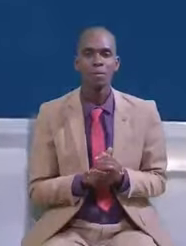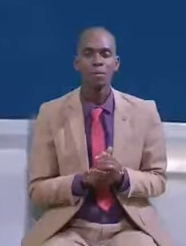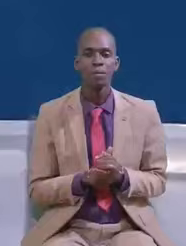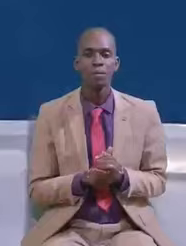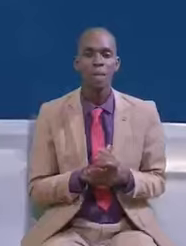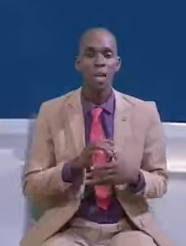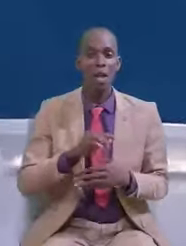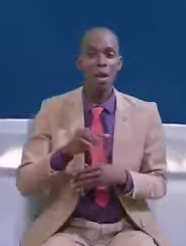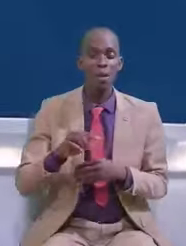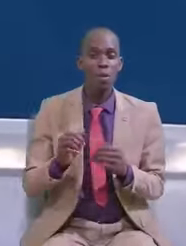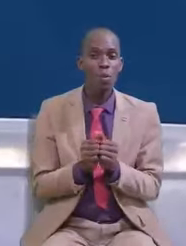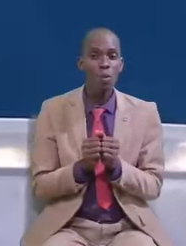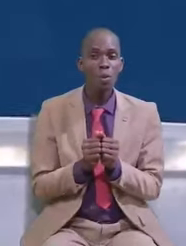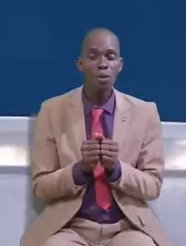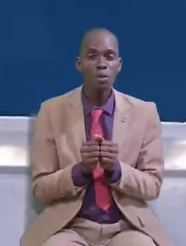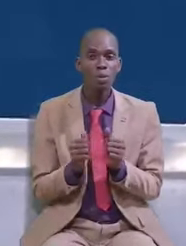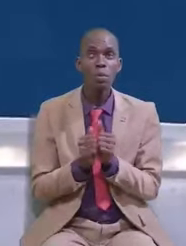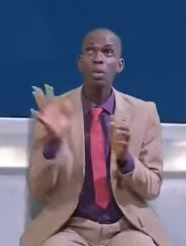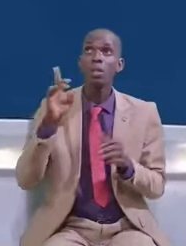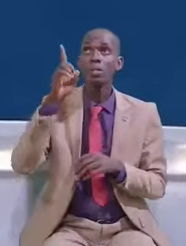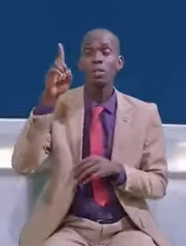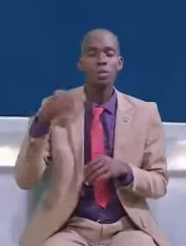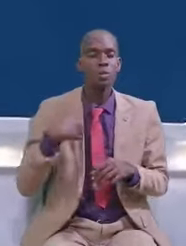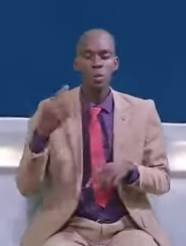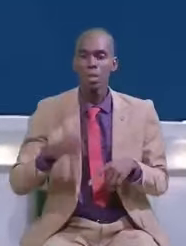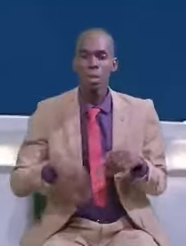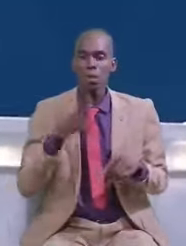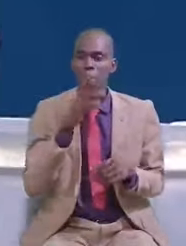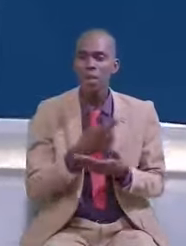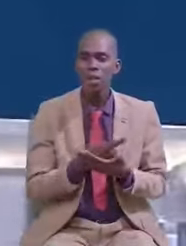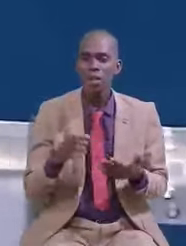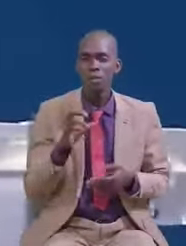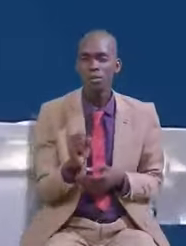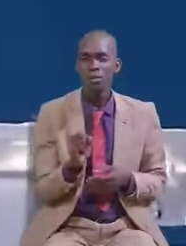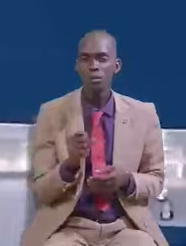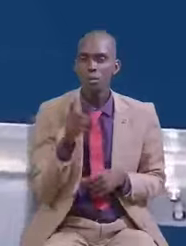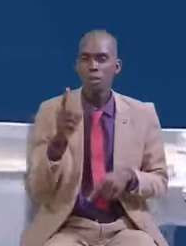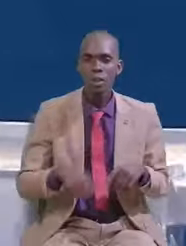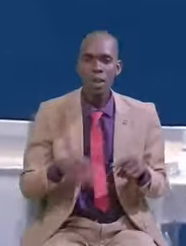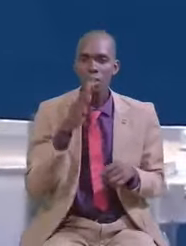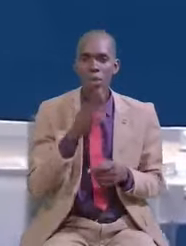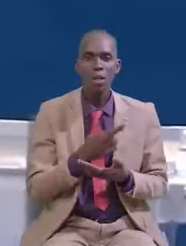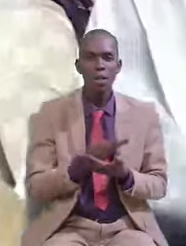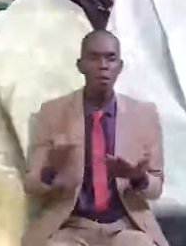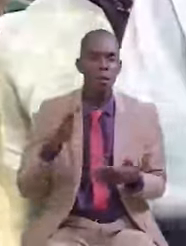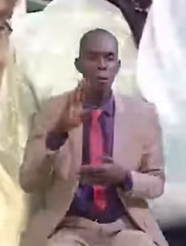Sans Christ, nous ne serons pas justes. Vous ne pouvez pas vous faire juste vous-même.